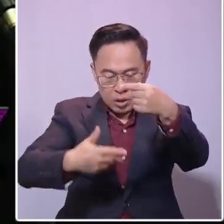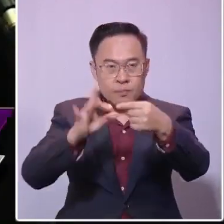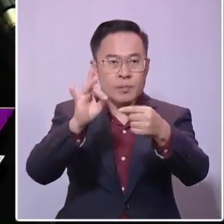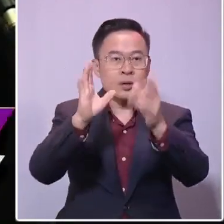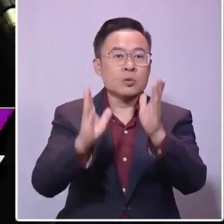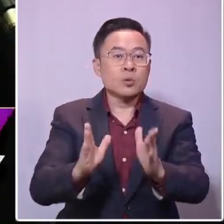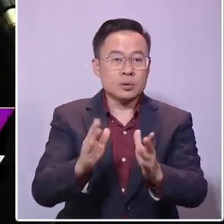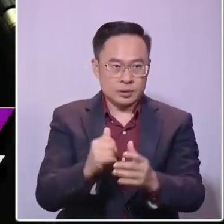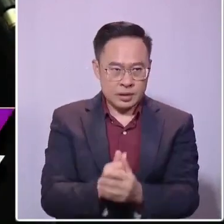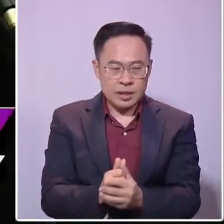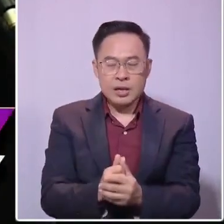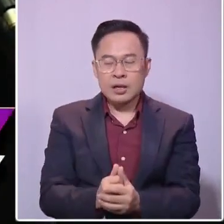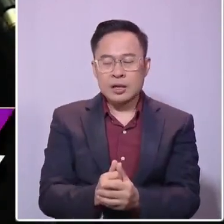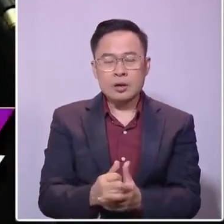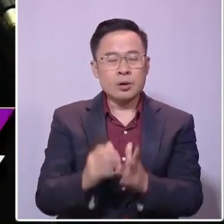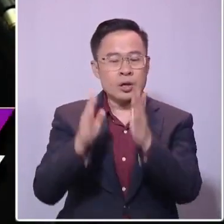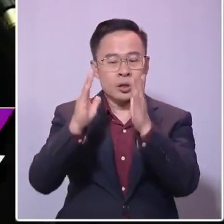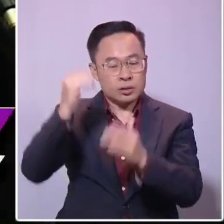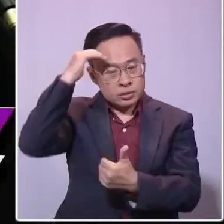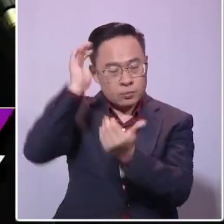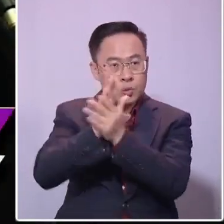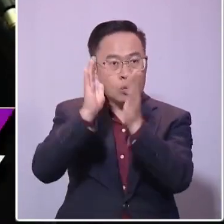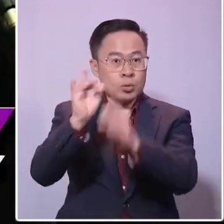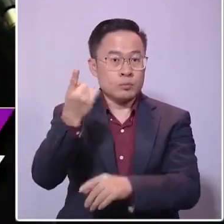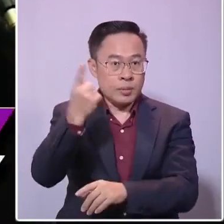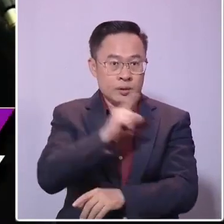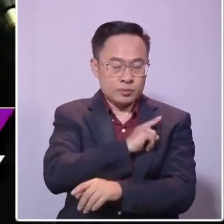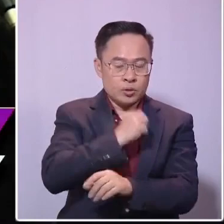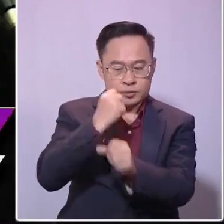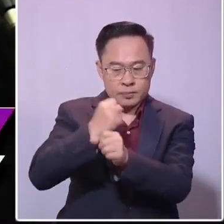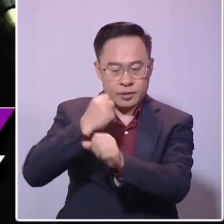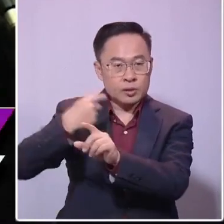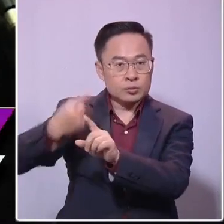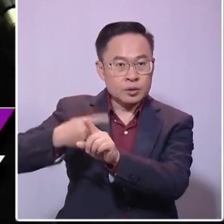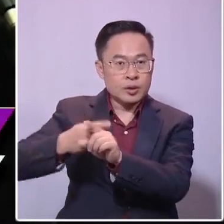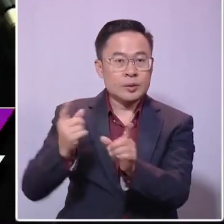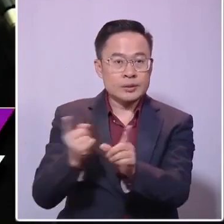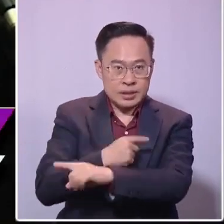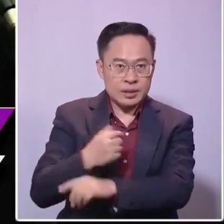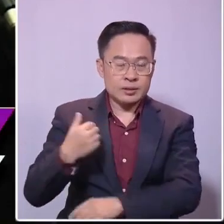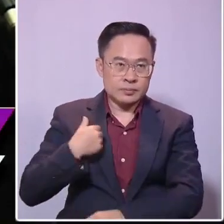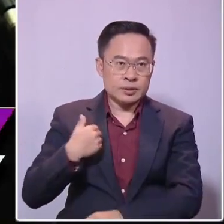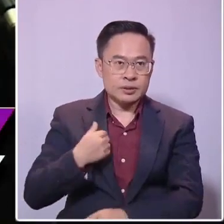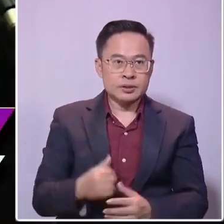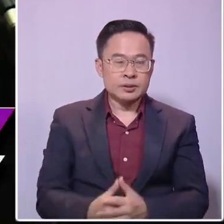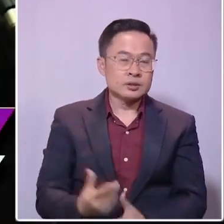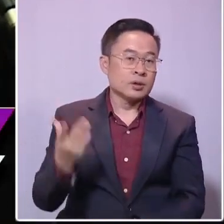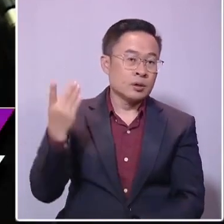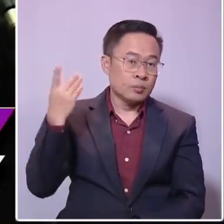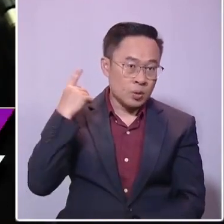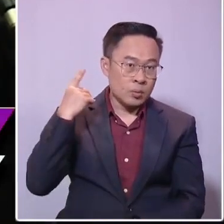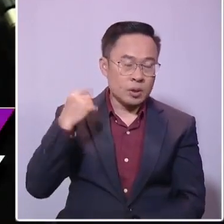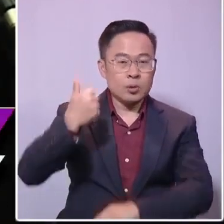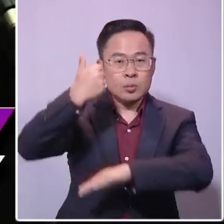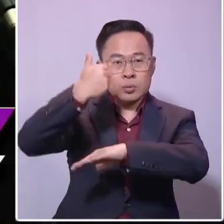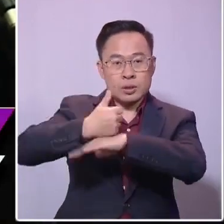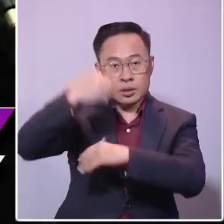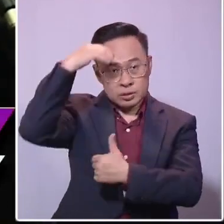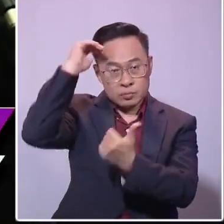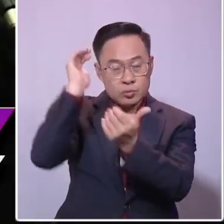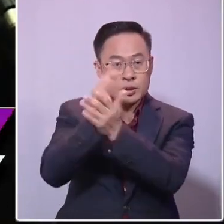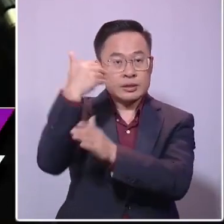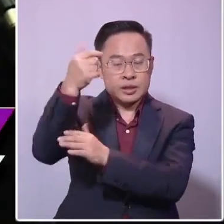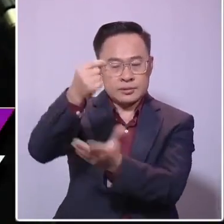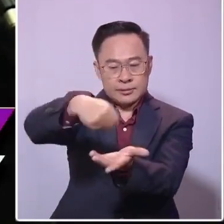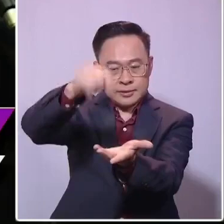ตำแหน่งต่างๆอีก 11รายด้วยนี่ก็เป็นการให้สัมภาษณ์เปิดเผยถึงเรื่องนี้ว่าบิ๊กต่อลงนามในคำสั่งให้สำนักงาน